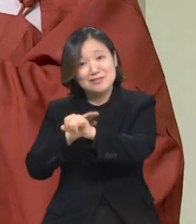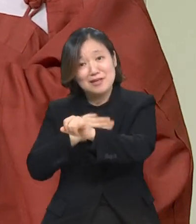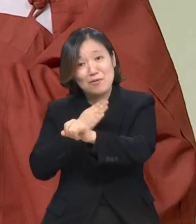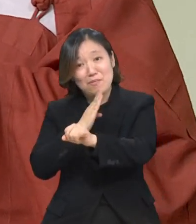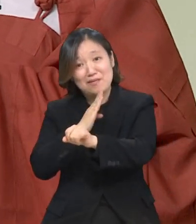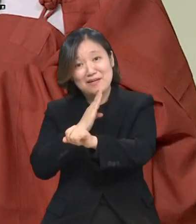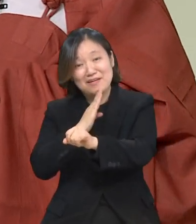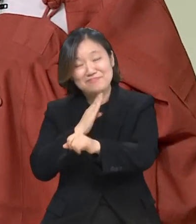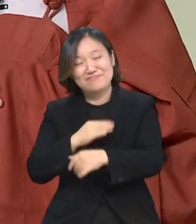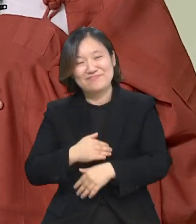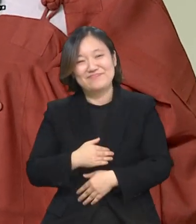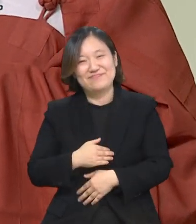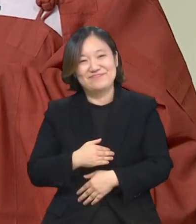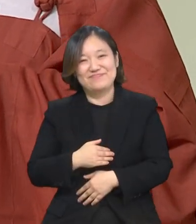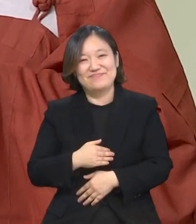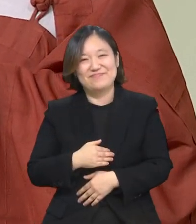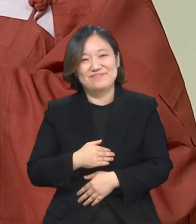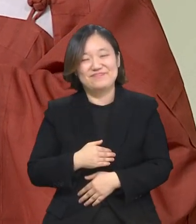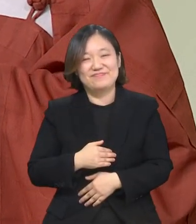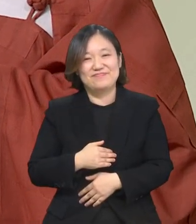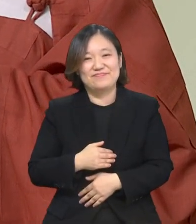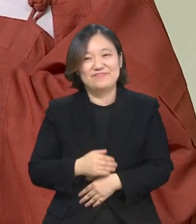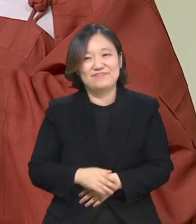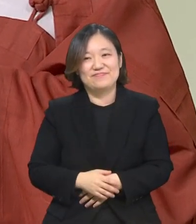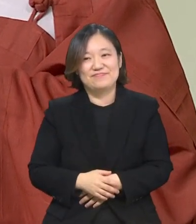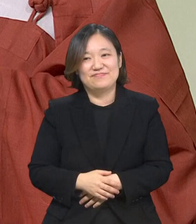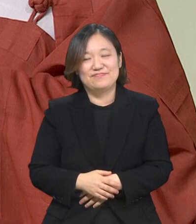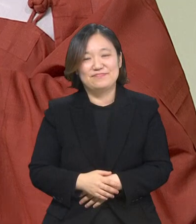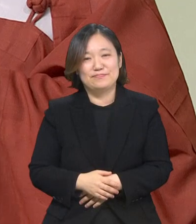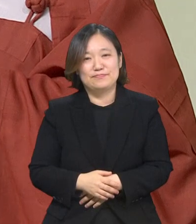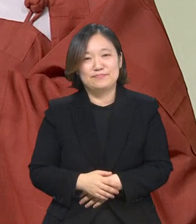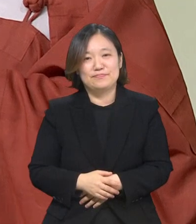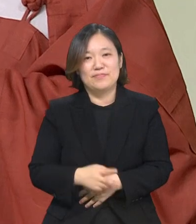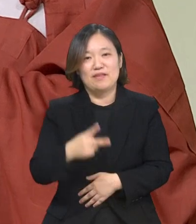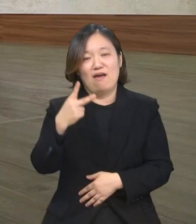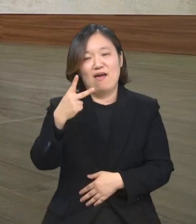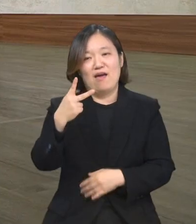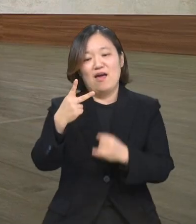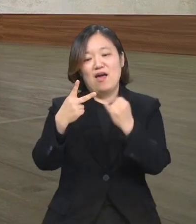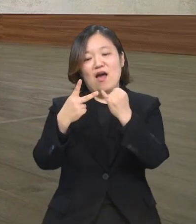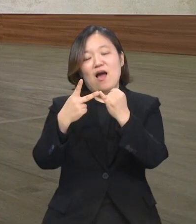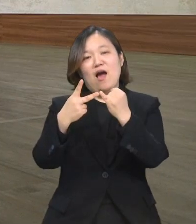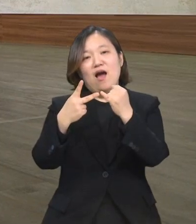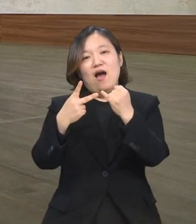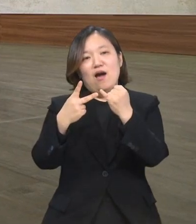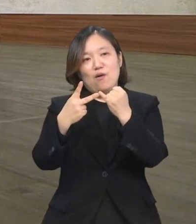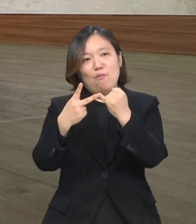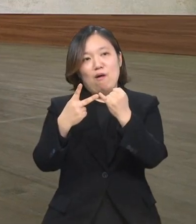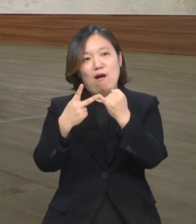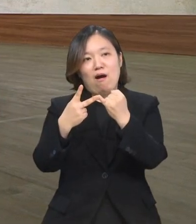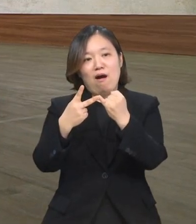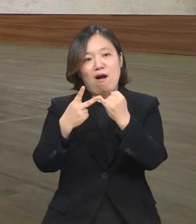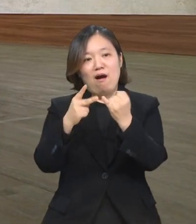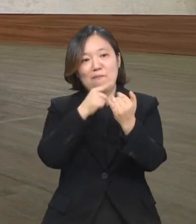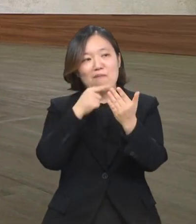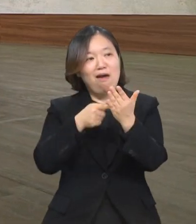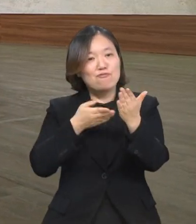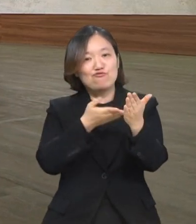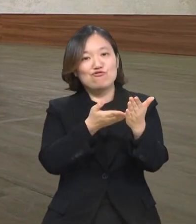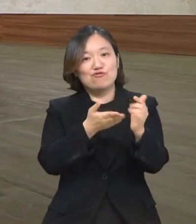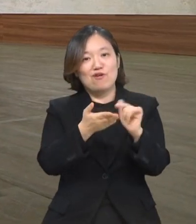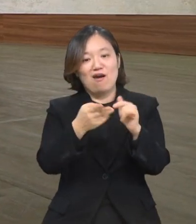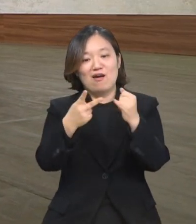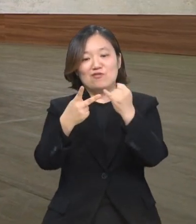뭐 여하튼 넘어갔습니다 남의 집 사정은 뭐 잘 모르는 거니까 우리 엄마 가슴에 상처를 준 둘째